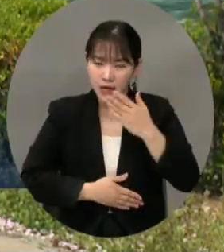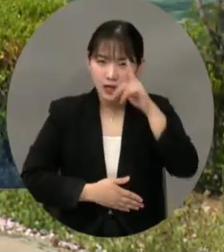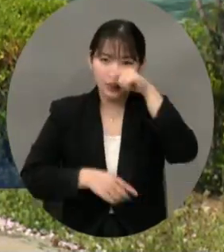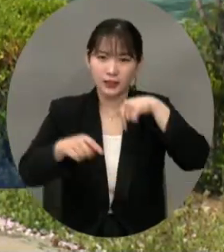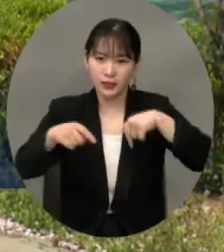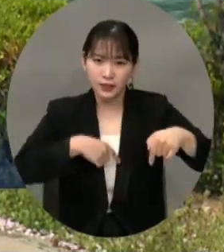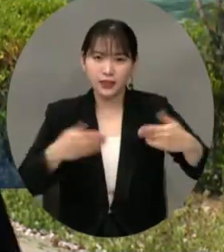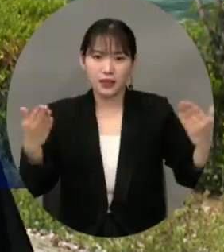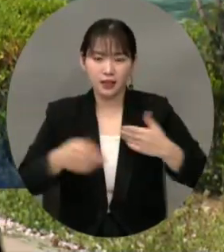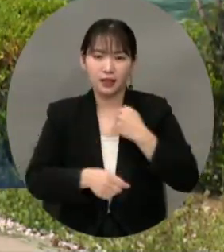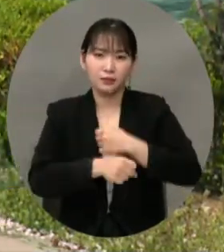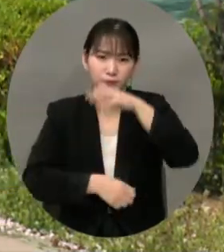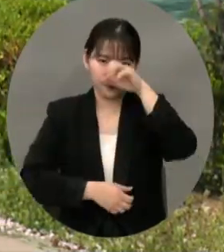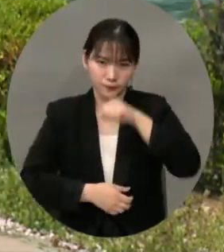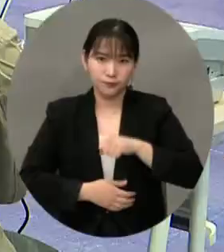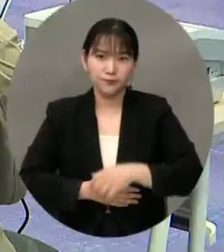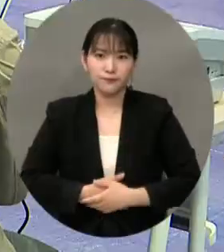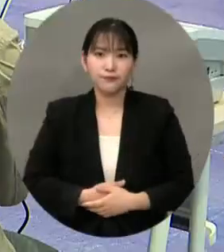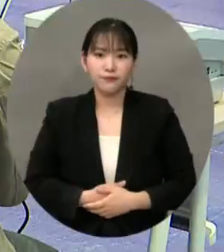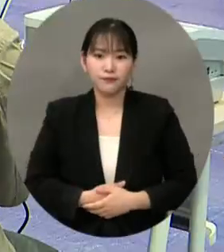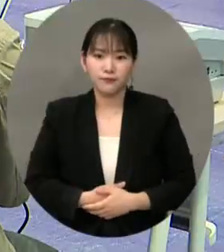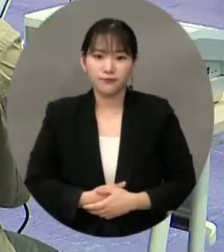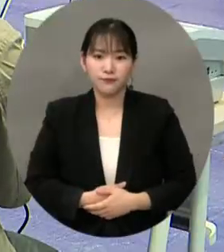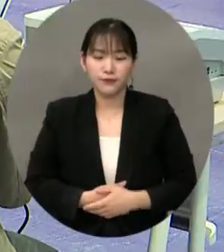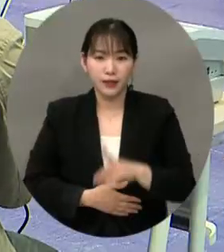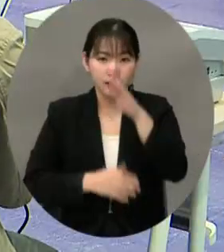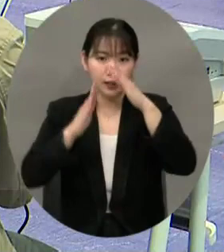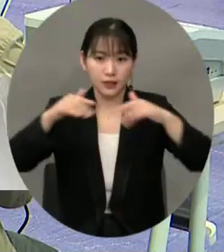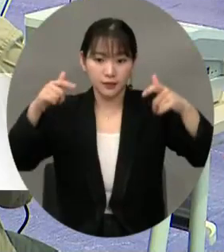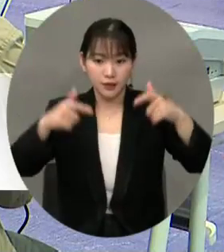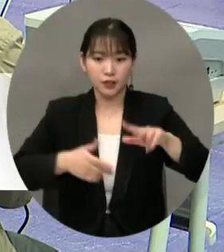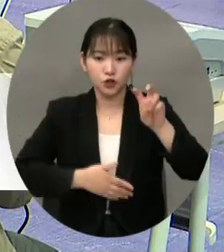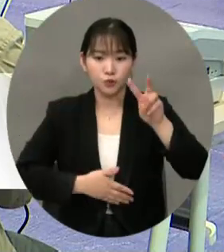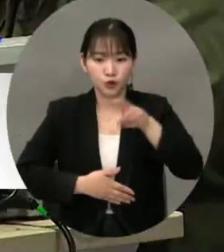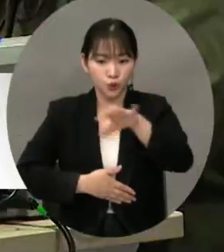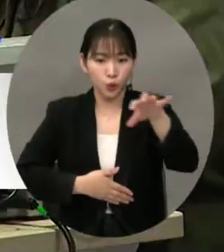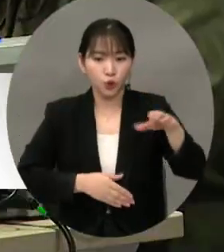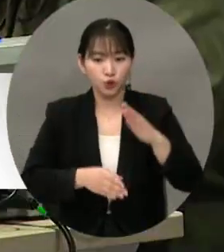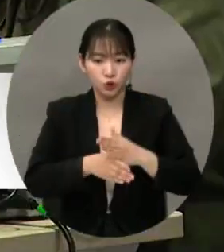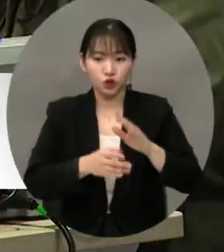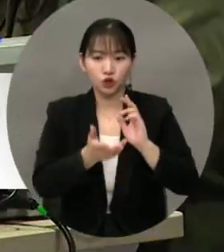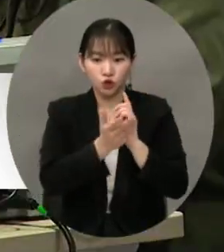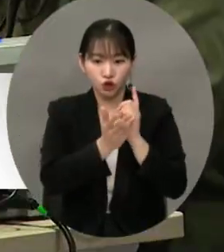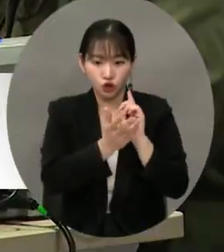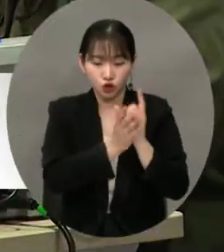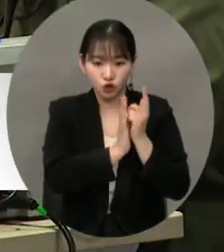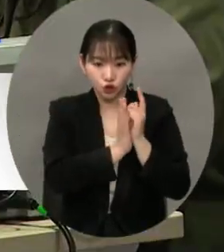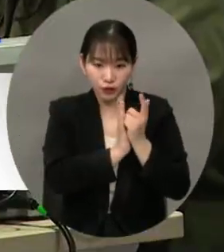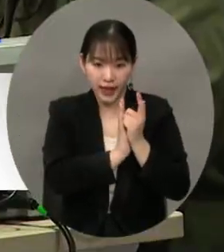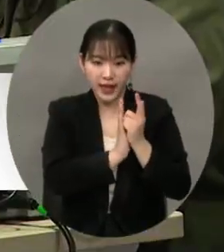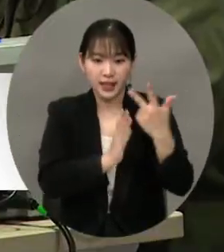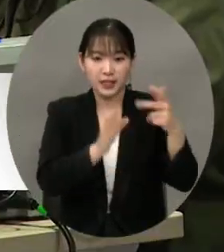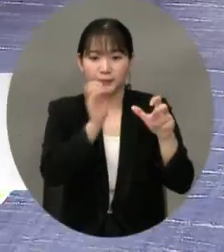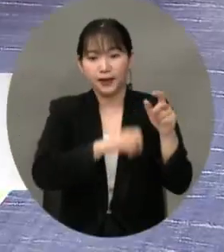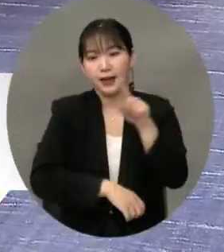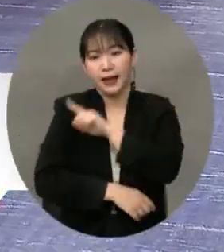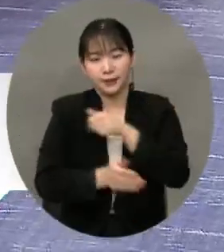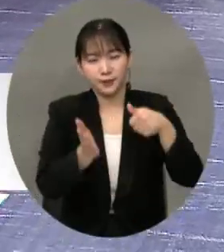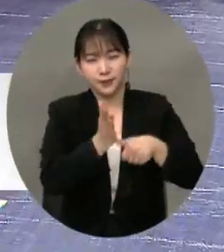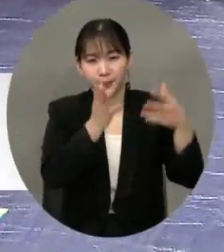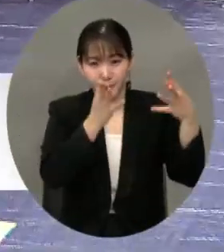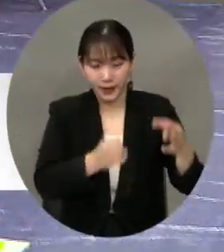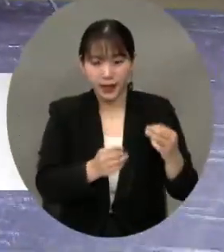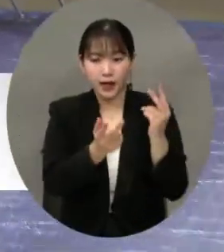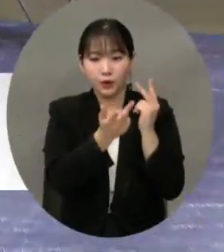그런 일들을 하실 수 있었으면 좋겠습니다. 전남에서는 22개 시군 중 구례가 75%로 가장 높았고